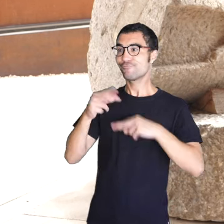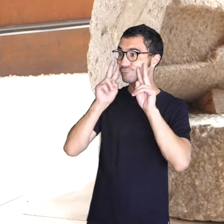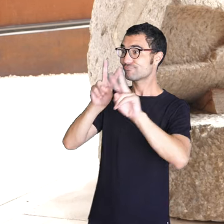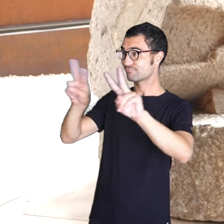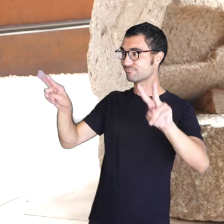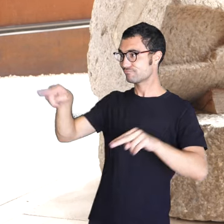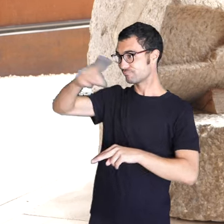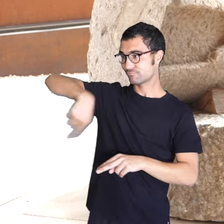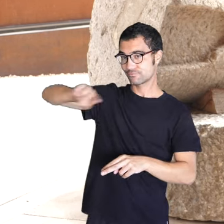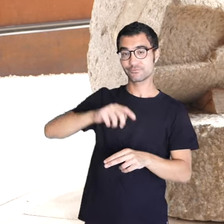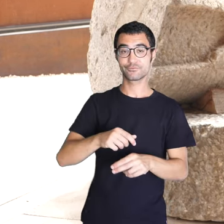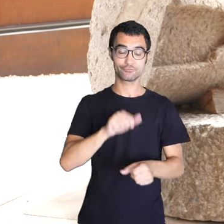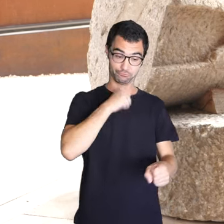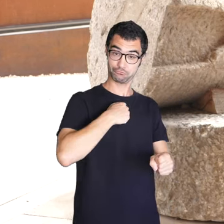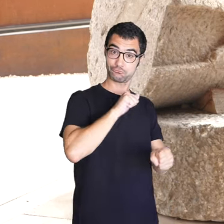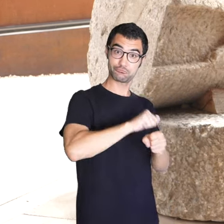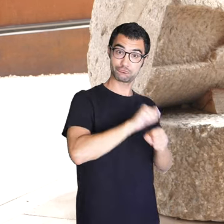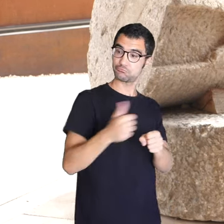que el